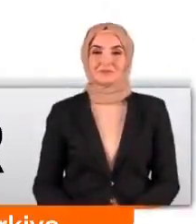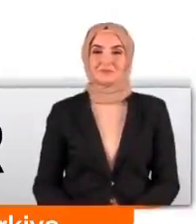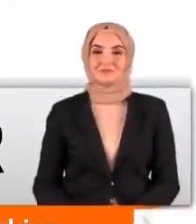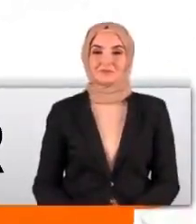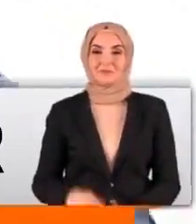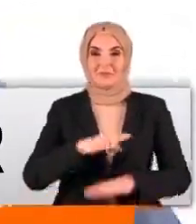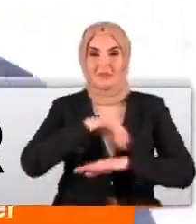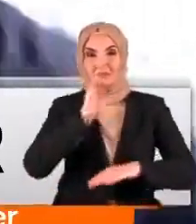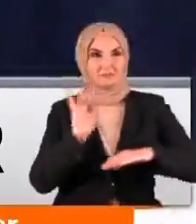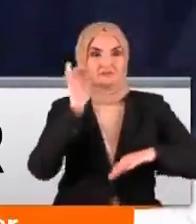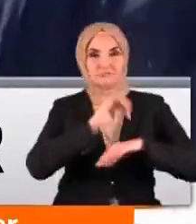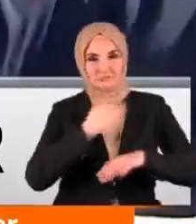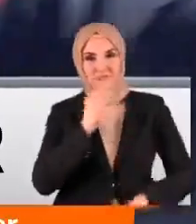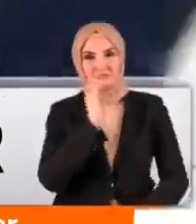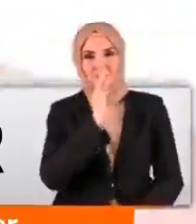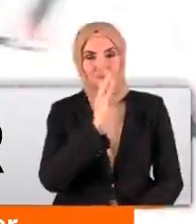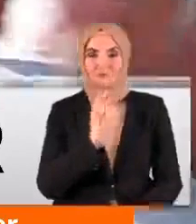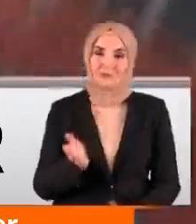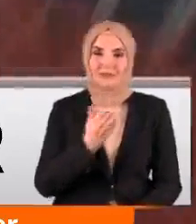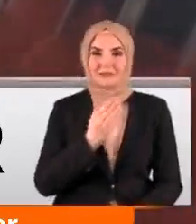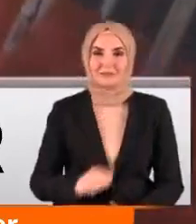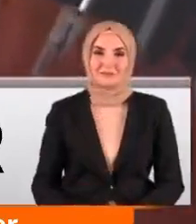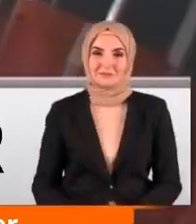Dağın zirvesine gidiyoruz. O zaman zirveye.